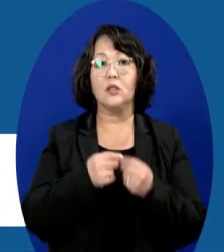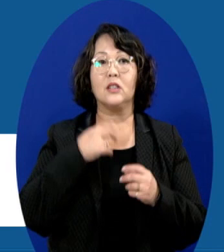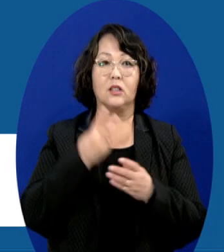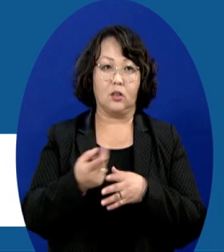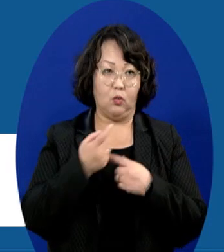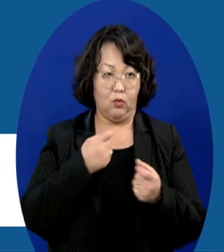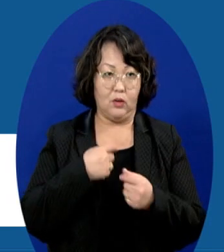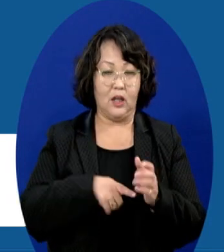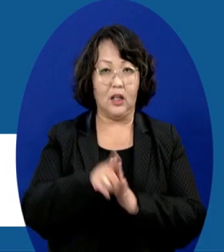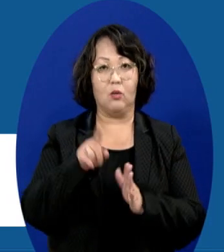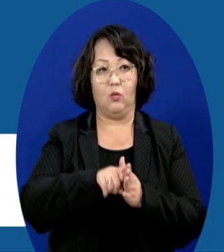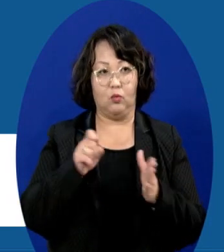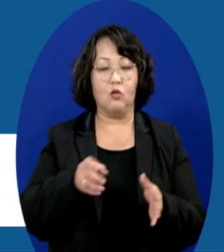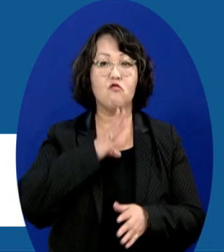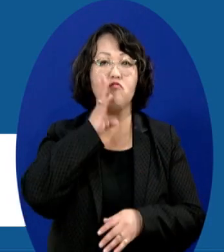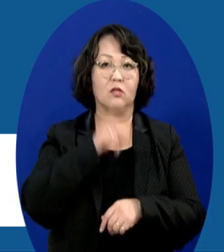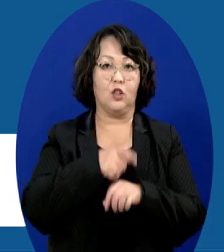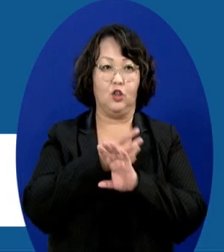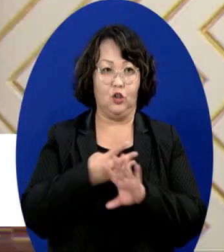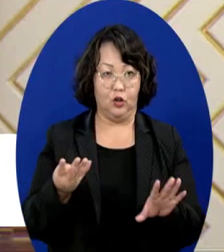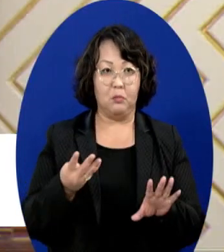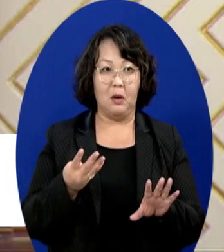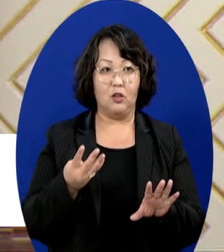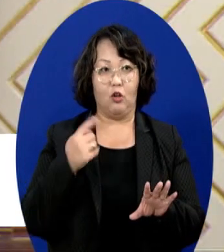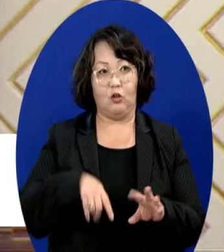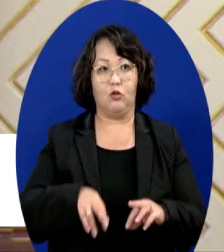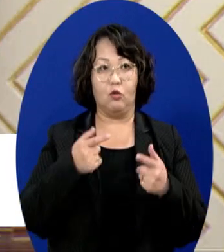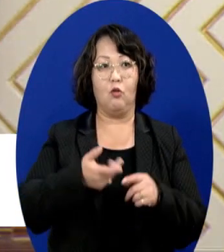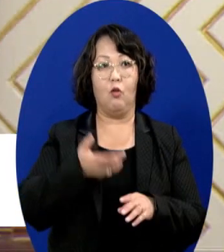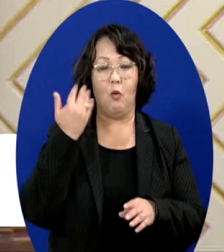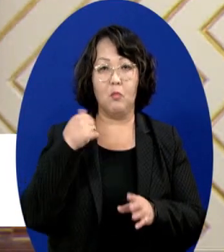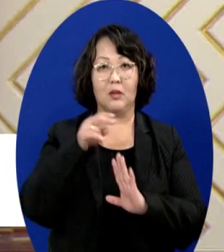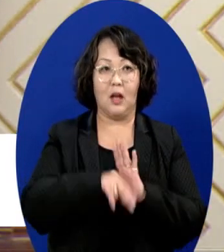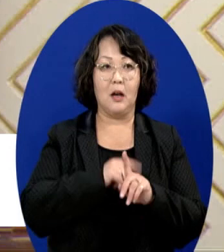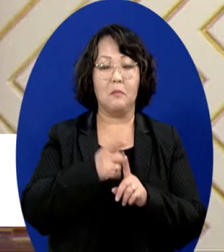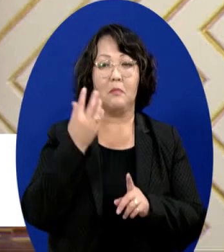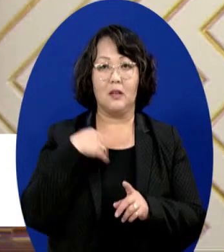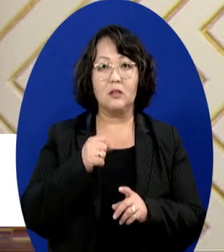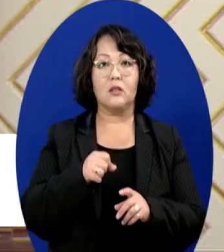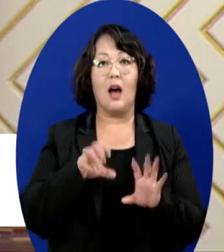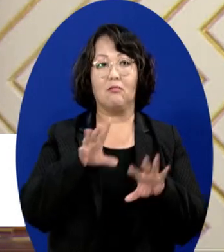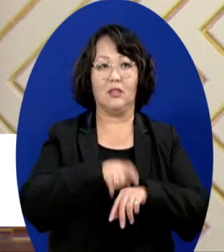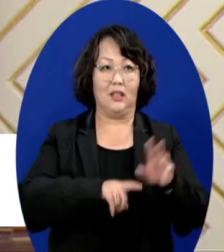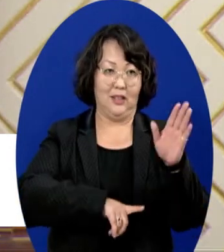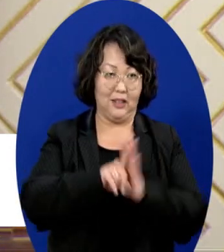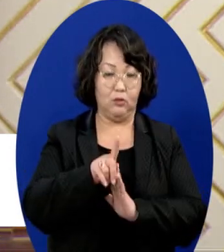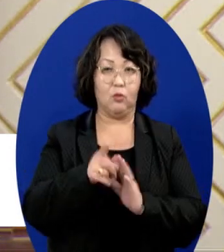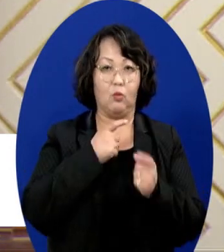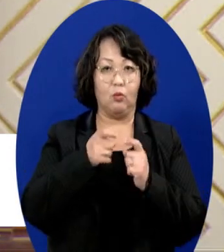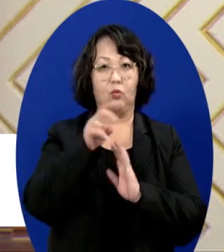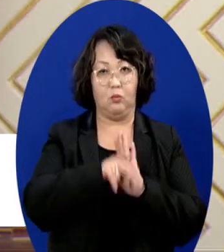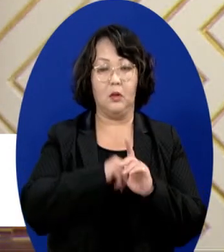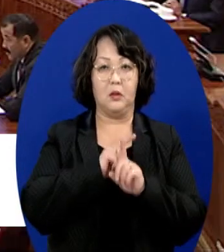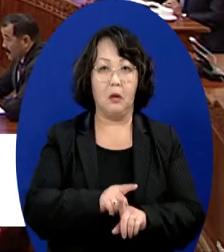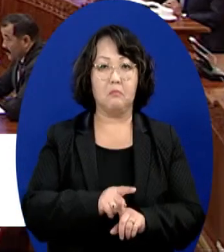нэгдсэн хуралдаа эхлэх хугацаа өглөөний 9 цаг байгааг өөрчилж өмнө мөрдөж байсан хуралдааныг 10 цагт эхлүүлдэг дэгийг мөрдөх